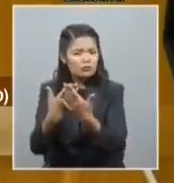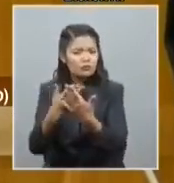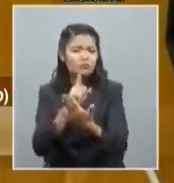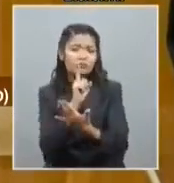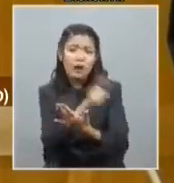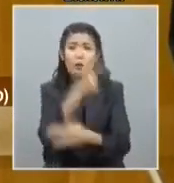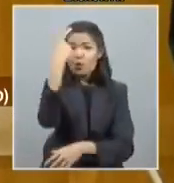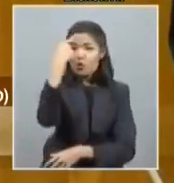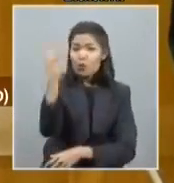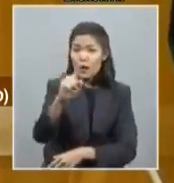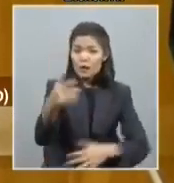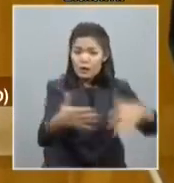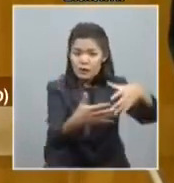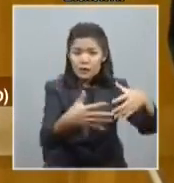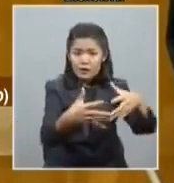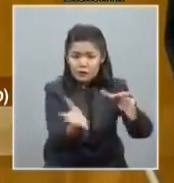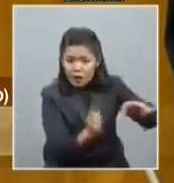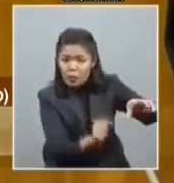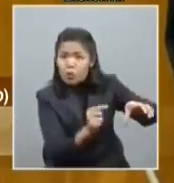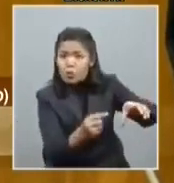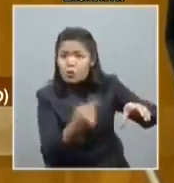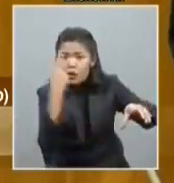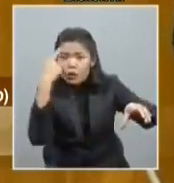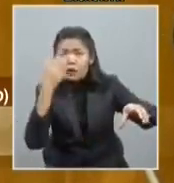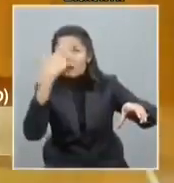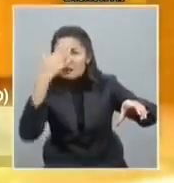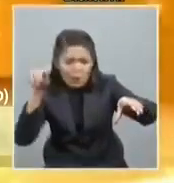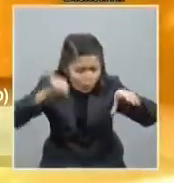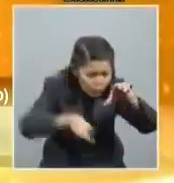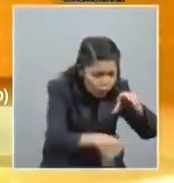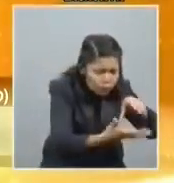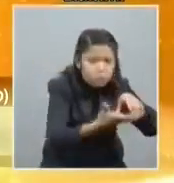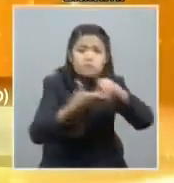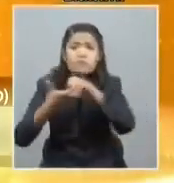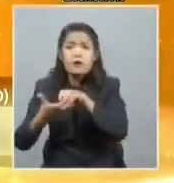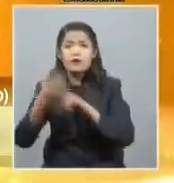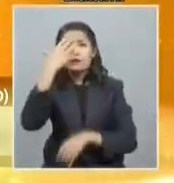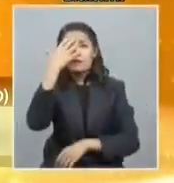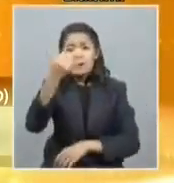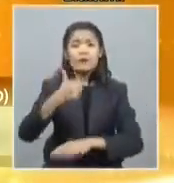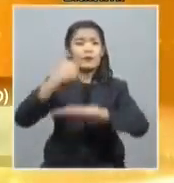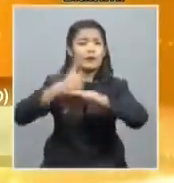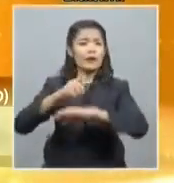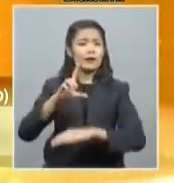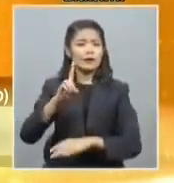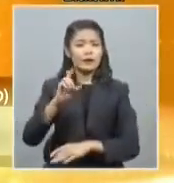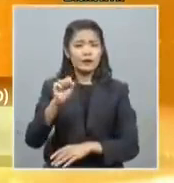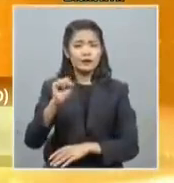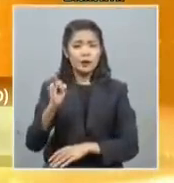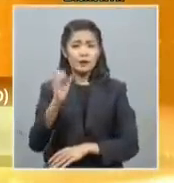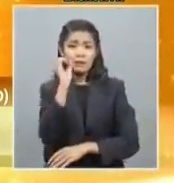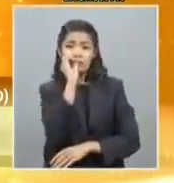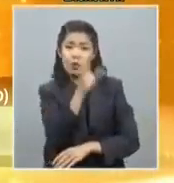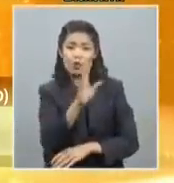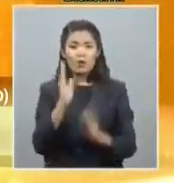ปรู้ได้ยังไงว่าถังอยู่ตรงนั้นยังไงทำไมอยู่ดีๆไปดำน้ำเอาถังขึ้นมาอธิบดีแกบอกงี้นะฮะส่งเจ้าหน้า